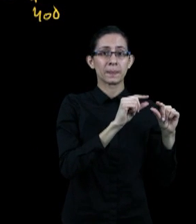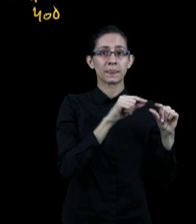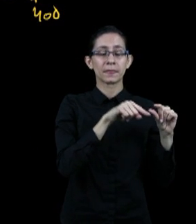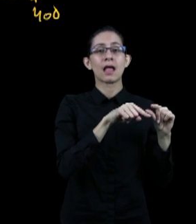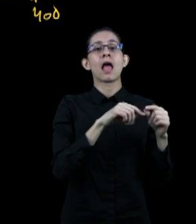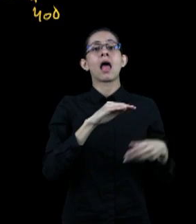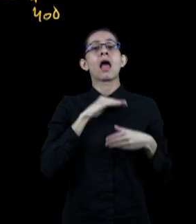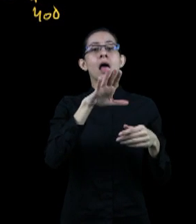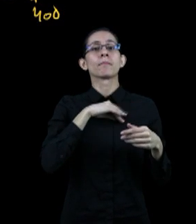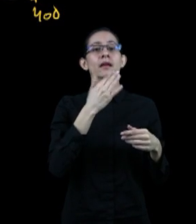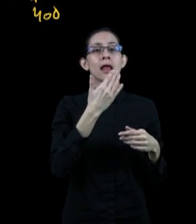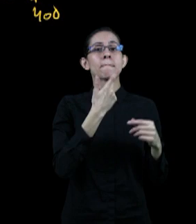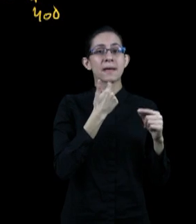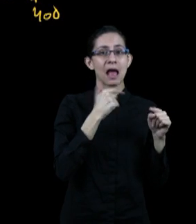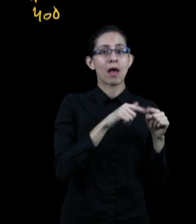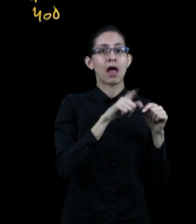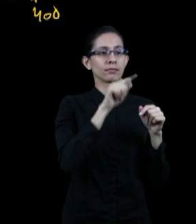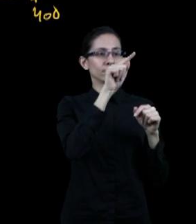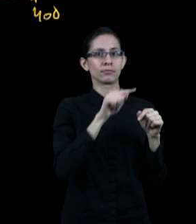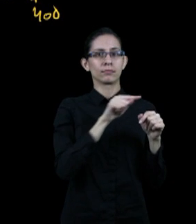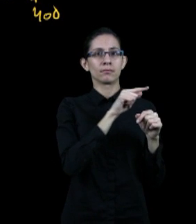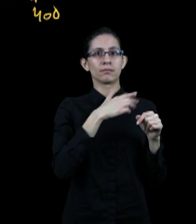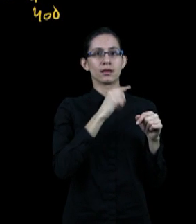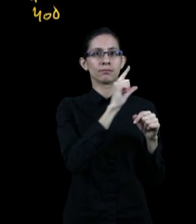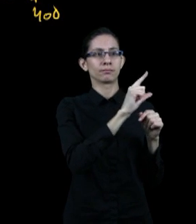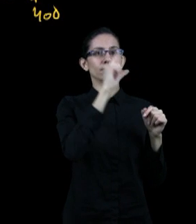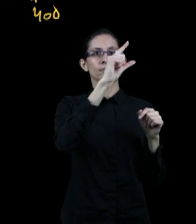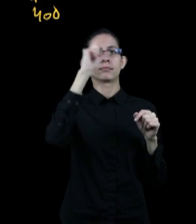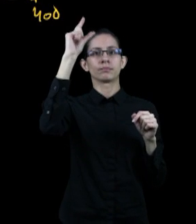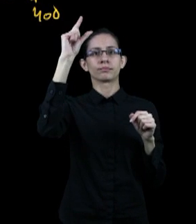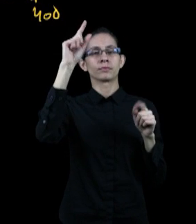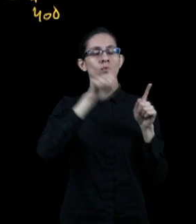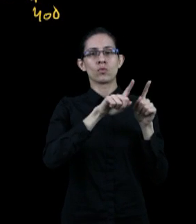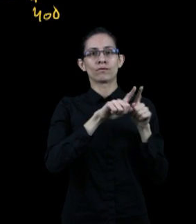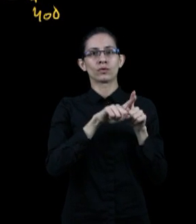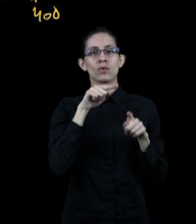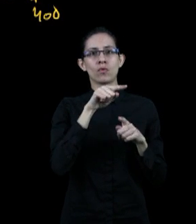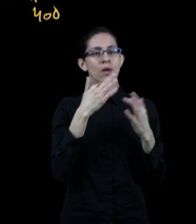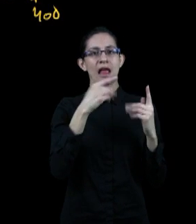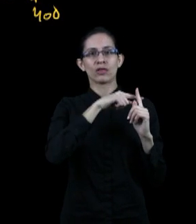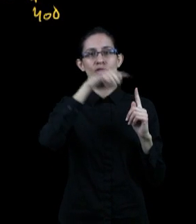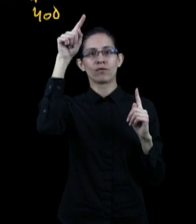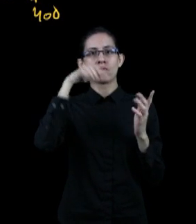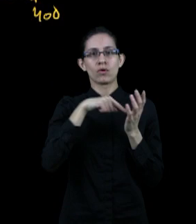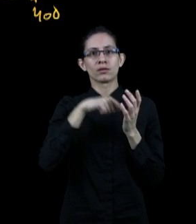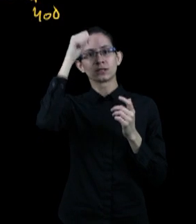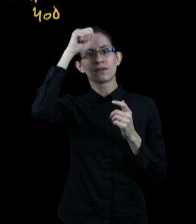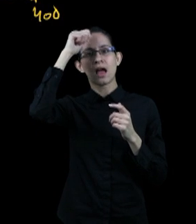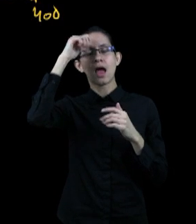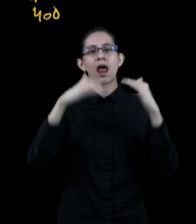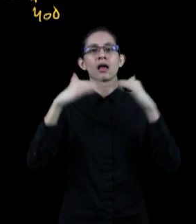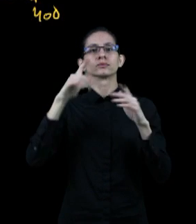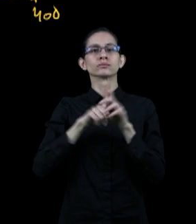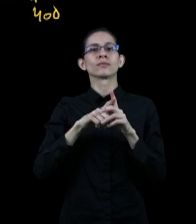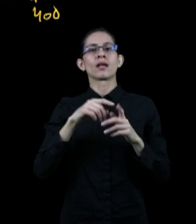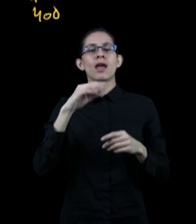wartości. Przy niskiej cenie mamy małą wielkość. Zatem dużo łatwiej jest wykreślić krzywą, krzywą podaży